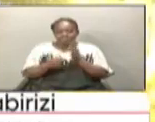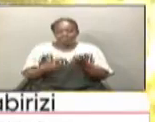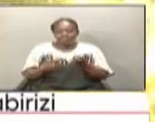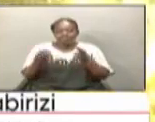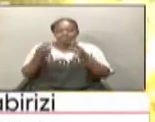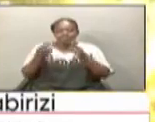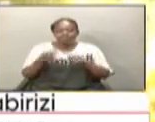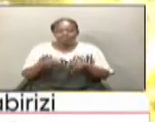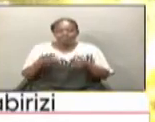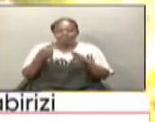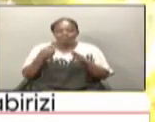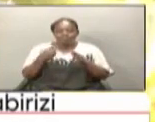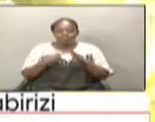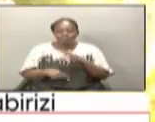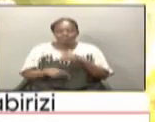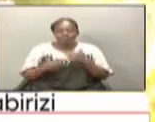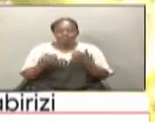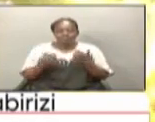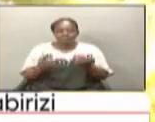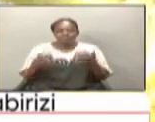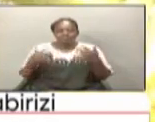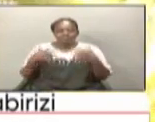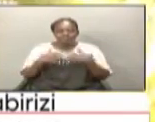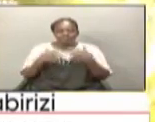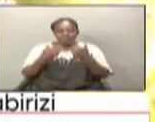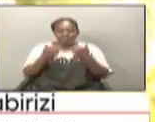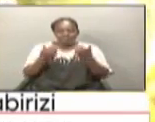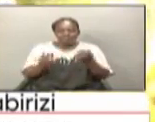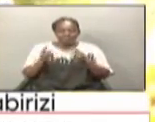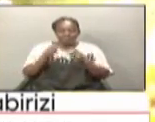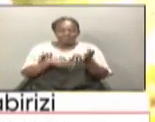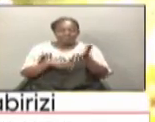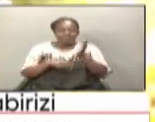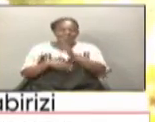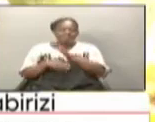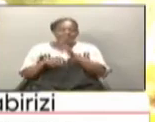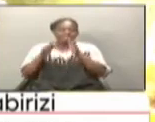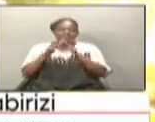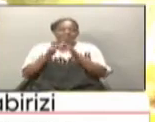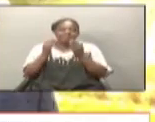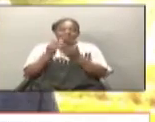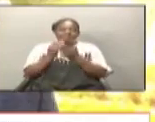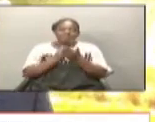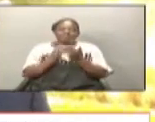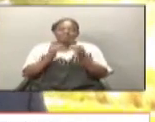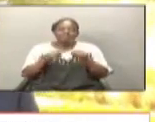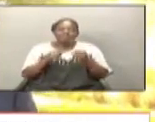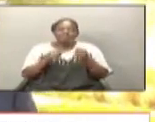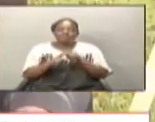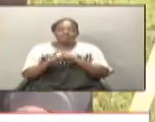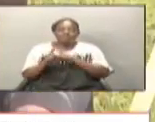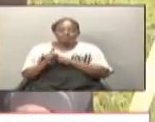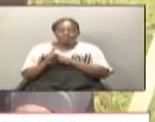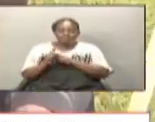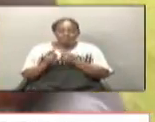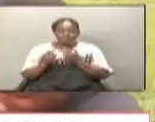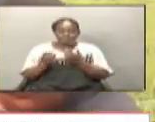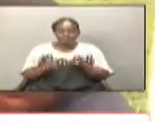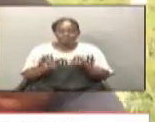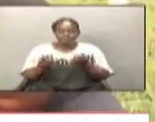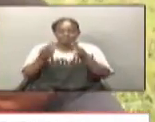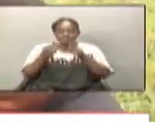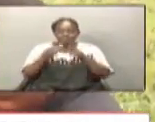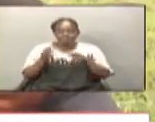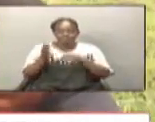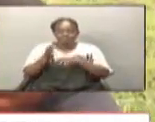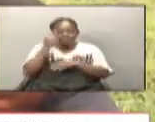nga tewaliwo kikoleddwa ne tulina okuteeka abaana b'abandi baddeyo awaka kuba tetusobola bateeka ku bunkenke. Bina wibere deonga